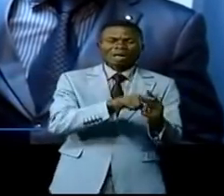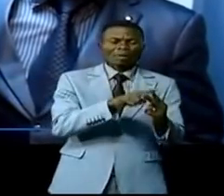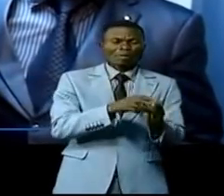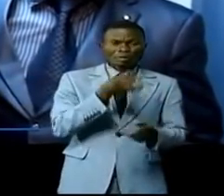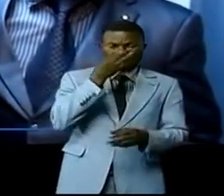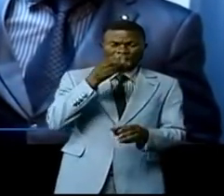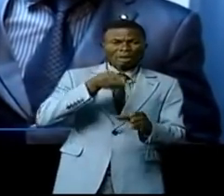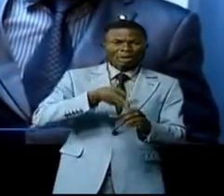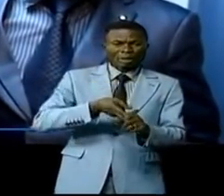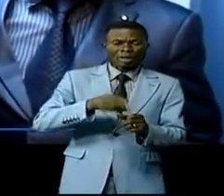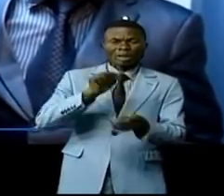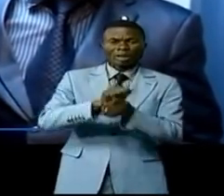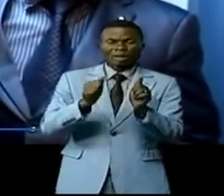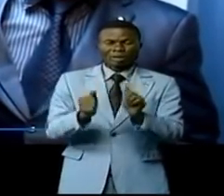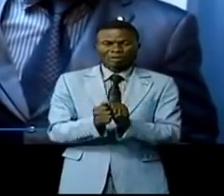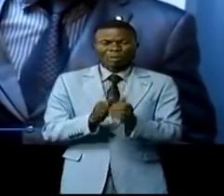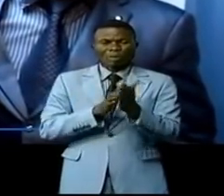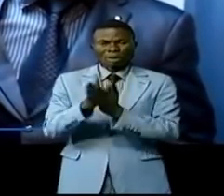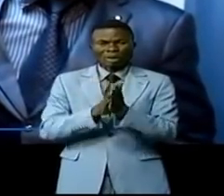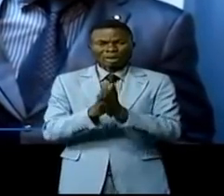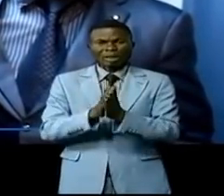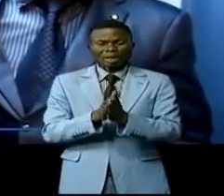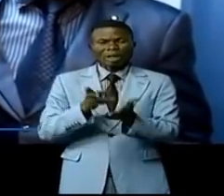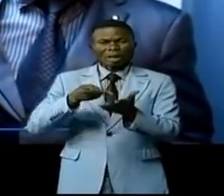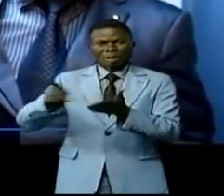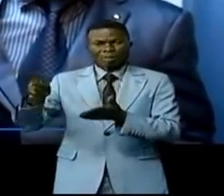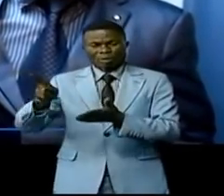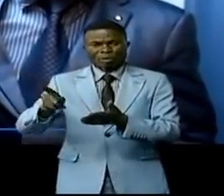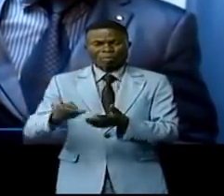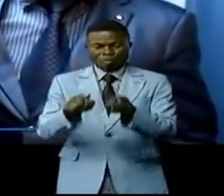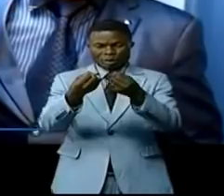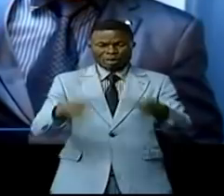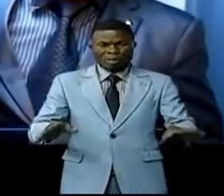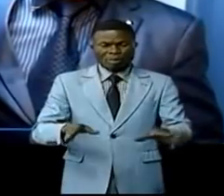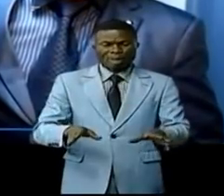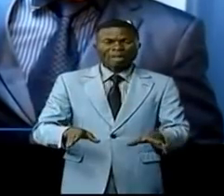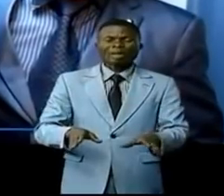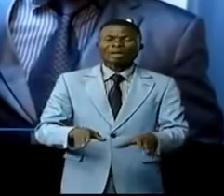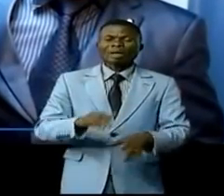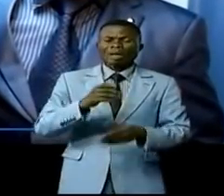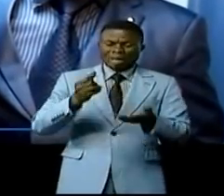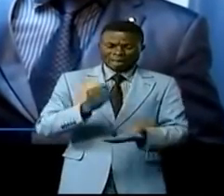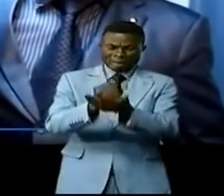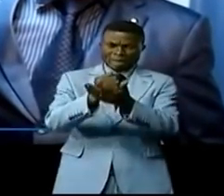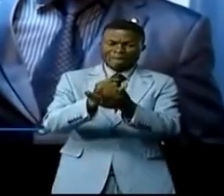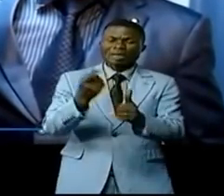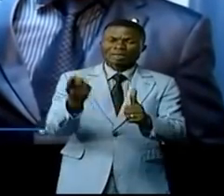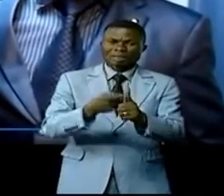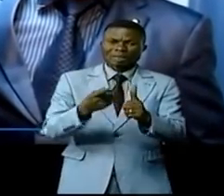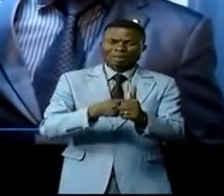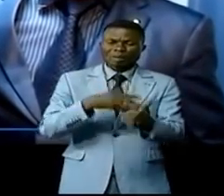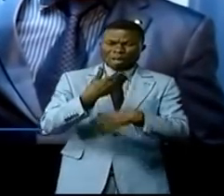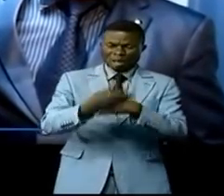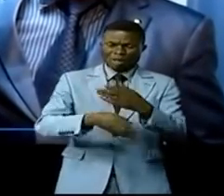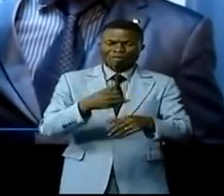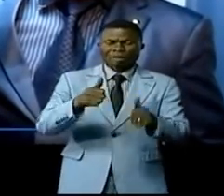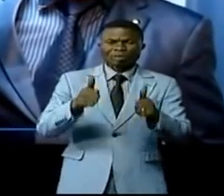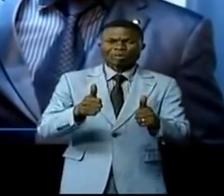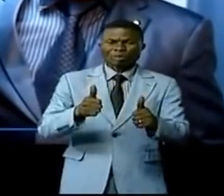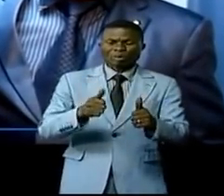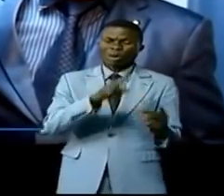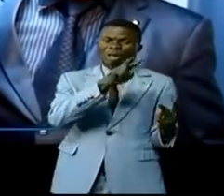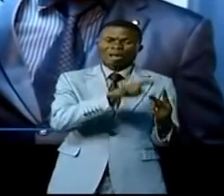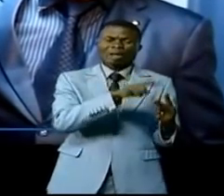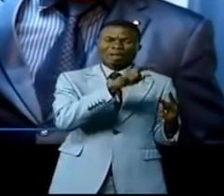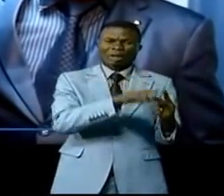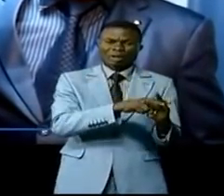les questions relatives au paiement des pertes et manques à gagner, pour permettre d'assurer un